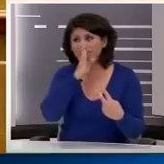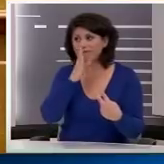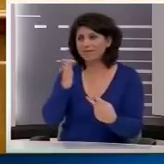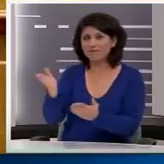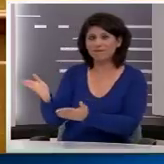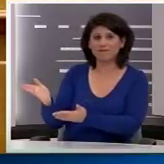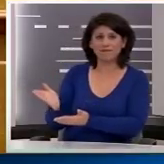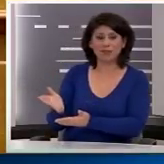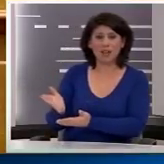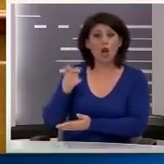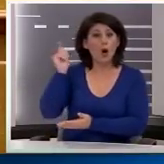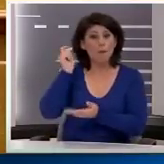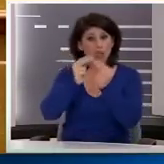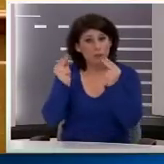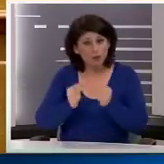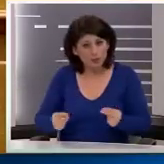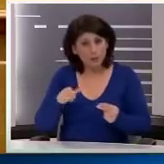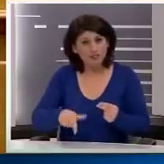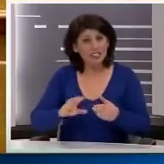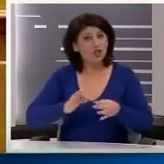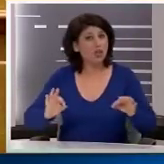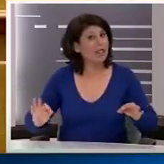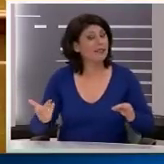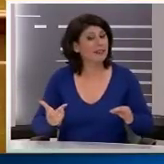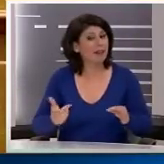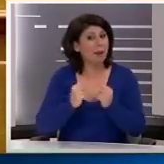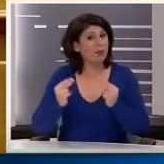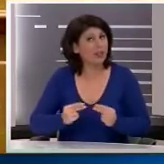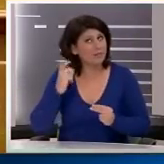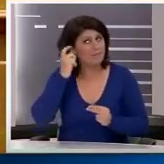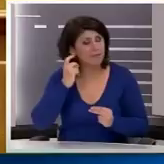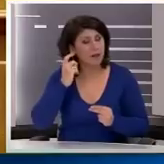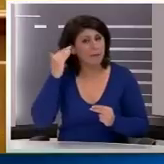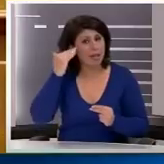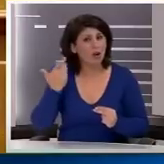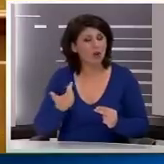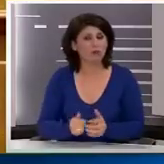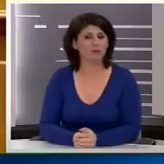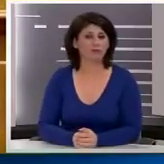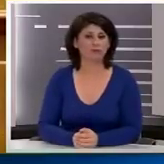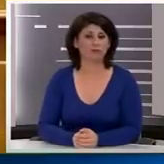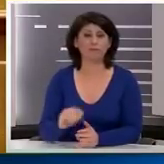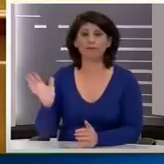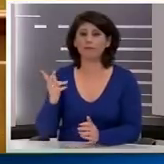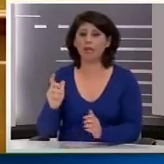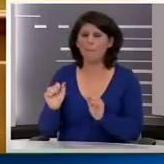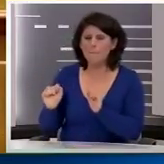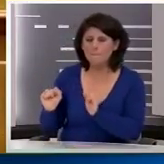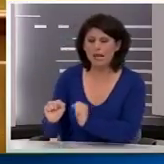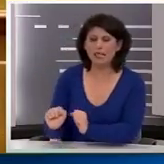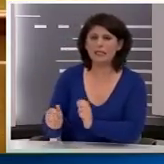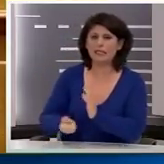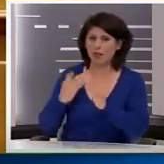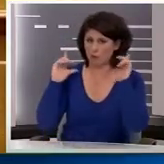Και ξέρετε ποιο είναι το πολιτικό συμπέρασμα που βγάζω εγώ από αυτή την ιστορία? Είναι ότι όταν ζοριστεί η Νέα Δημοκρατία,